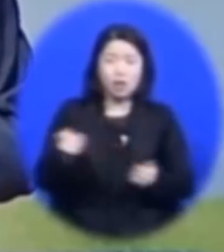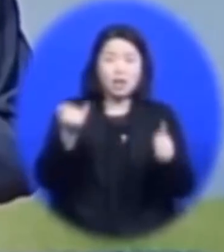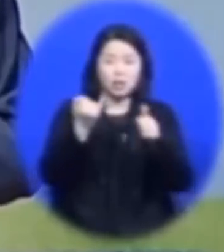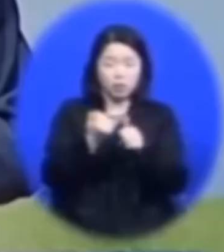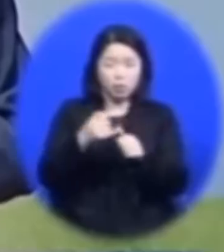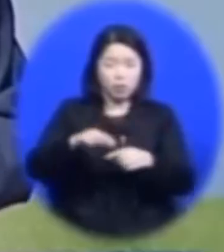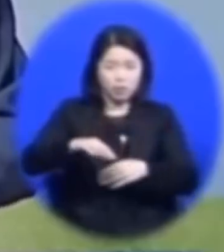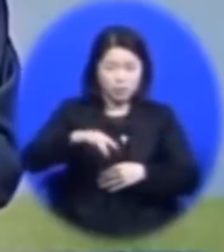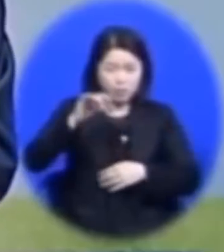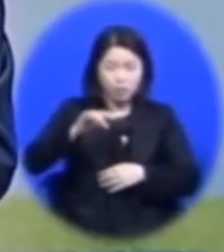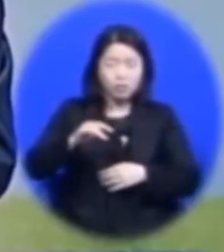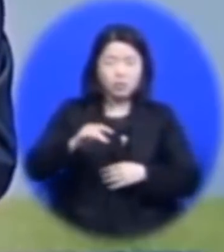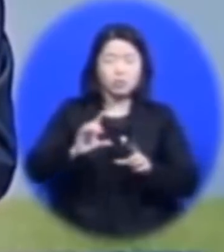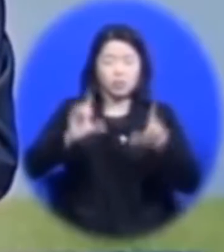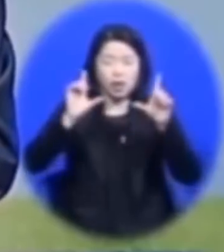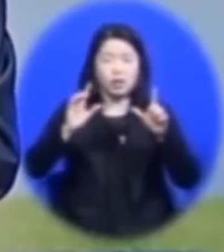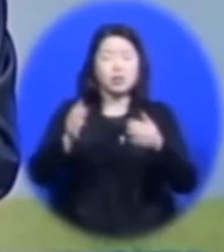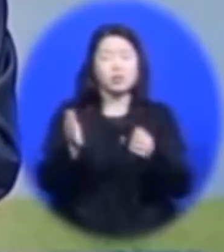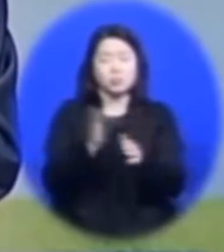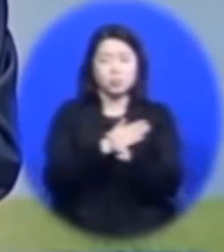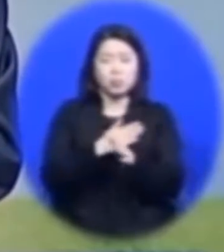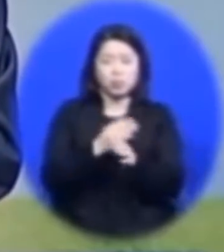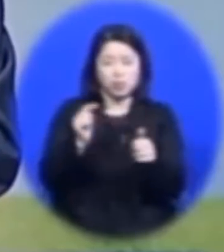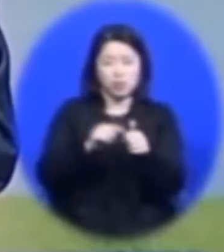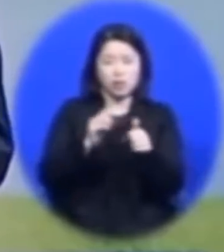남편한테 소박을 마셨어요